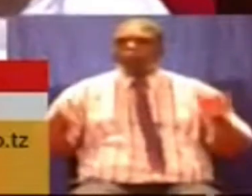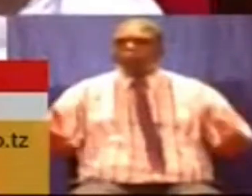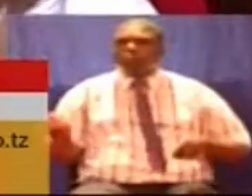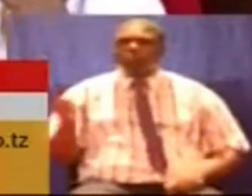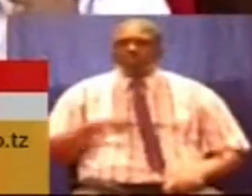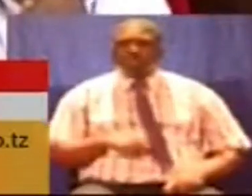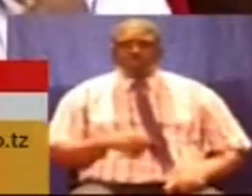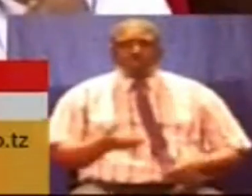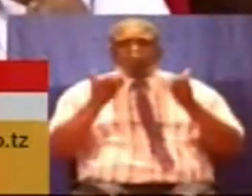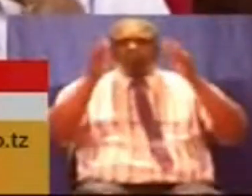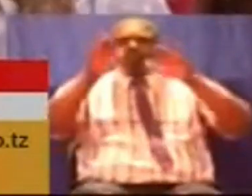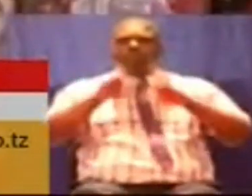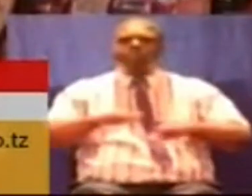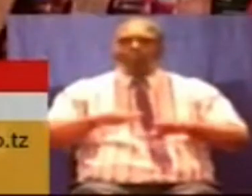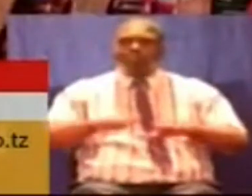sana. Mwenyezi Mungu ambariki.